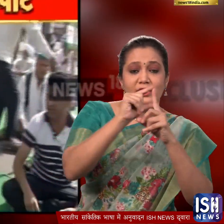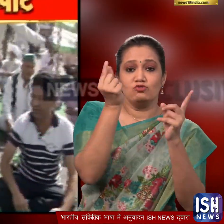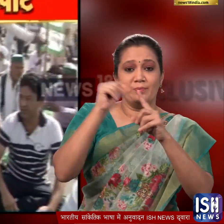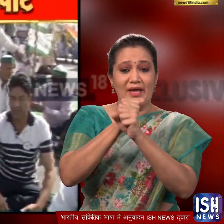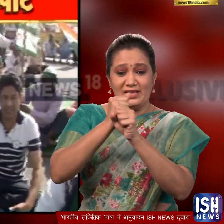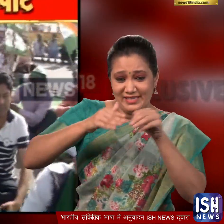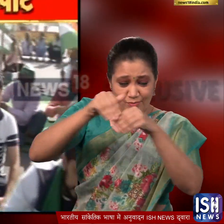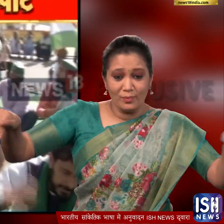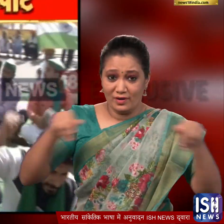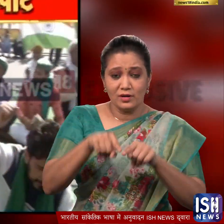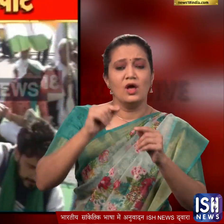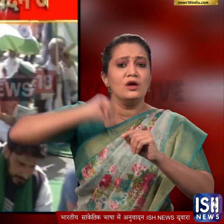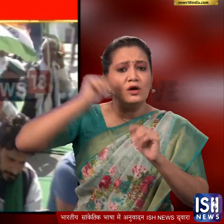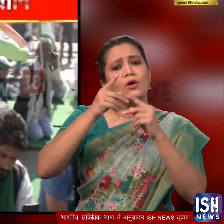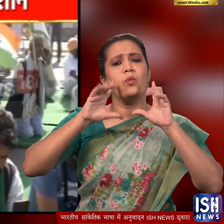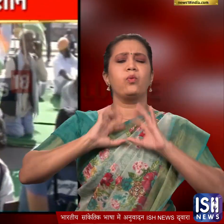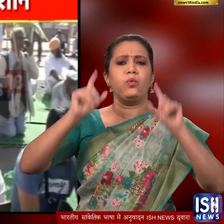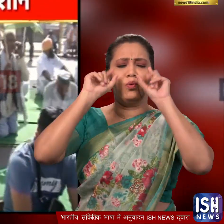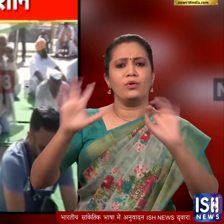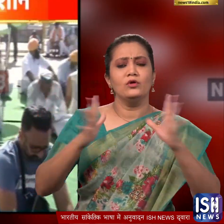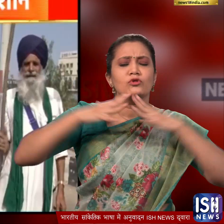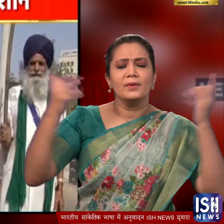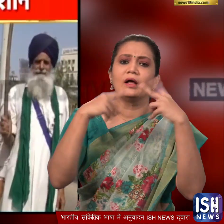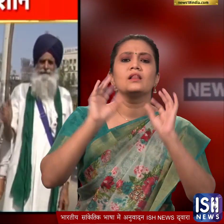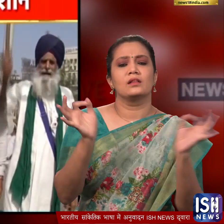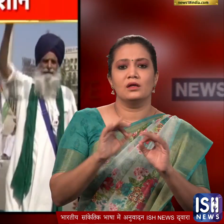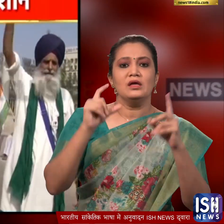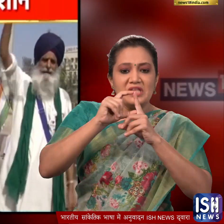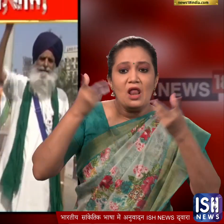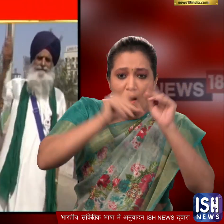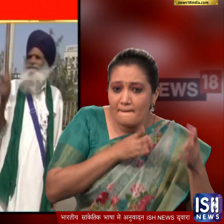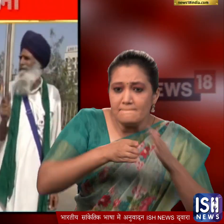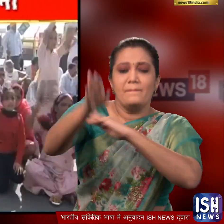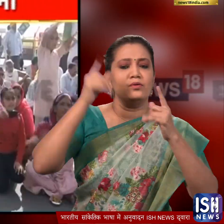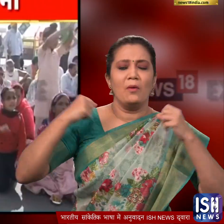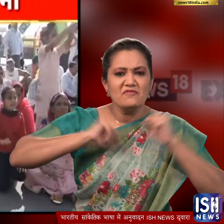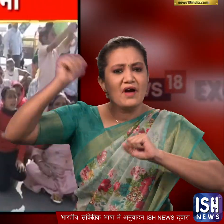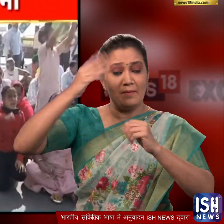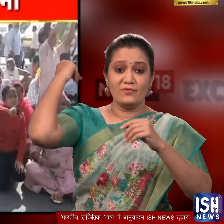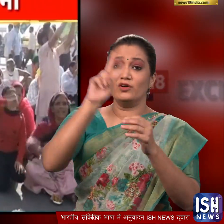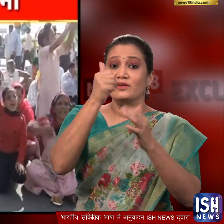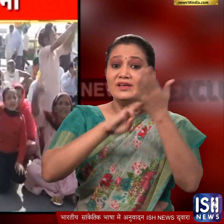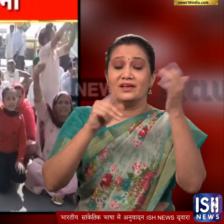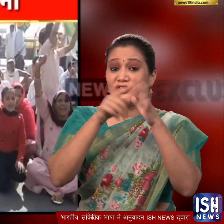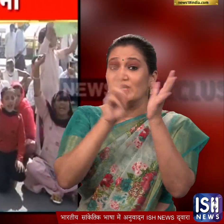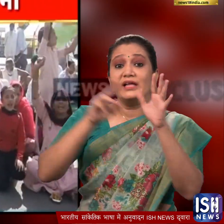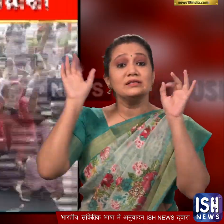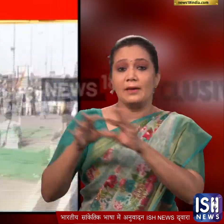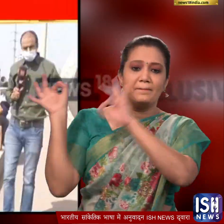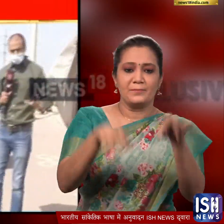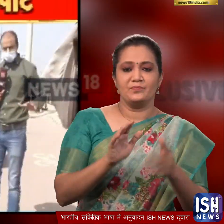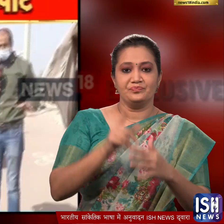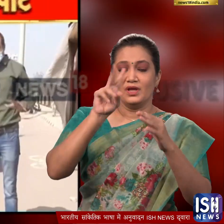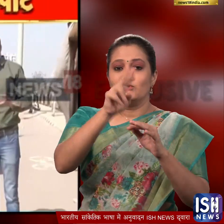हालांकि दिल्ली यूपी के गाजीपुर बॉर्डर पर किसानों का प्रदर्शन शांतिपूर्ण रहा। इस बार उन्होंने दिल्ली कूच करने की वो गलती नहीं दोहराई जो 26 जनवरी के दिन की